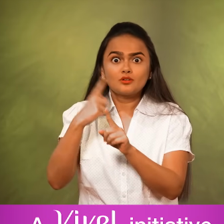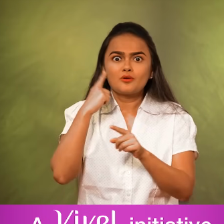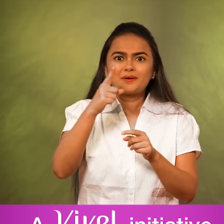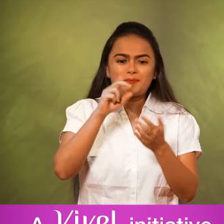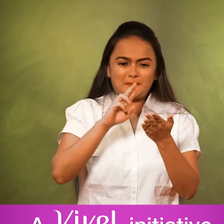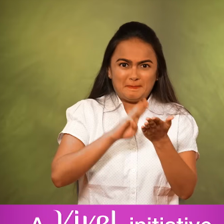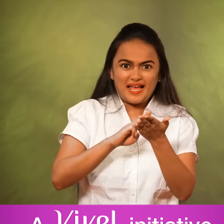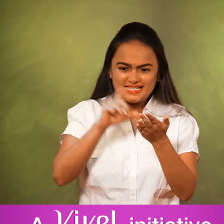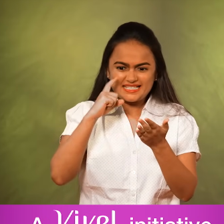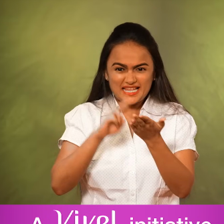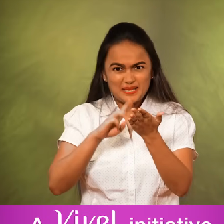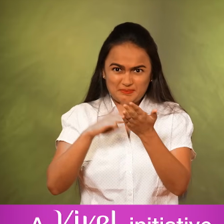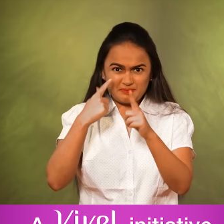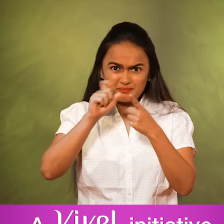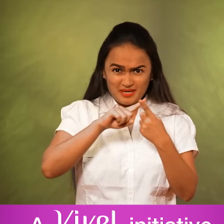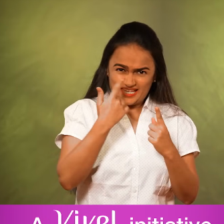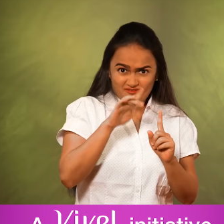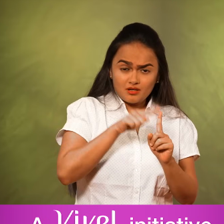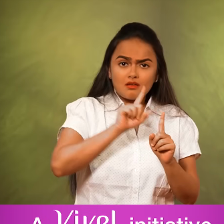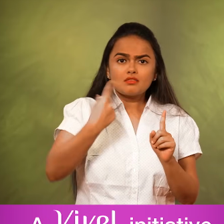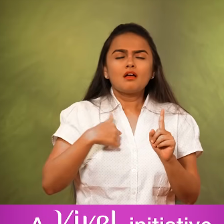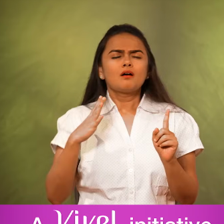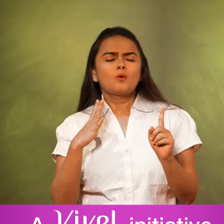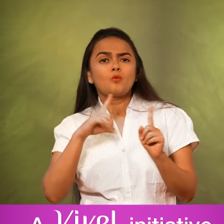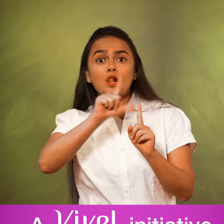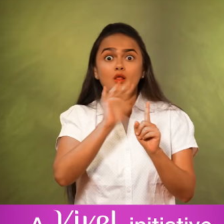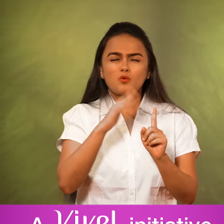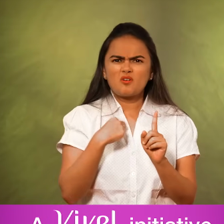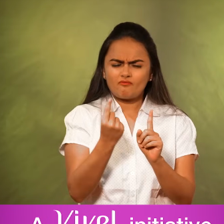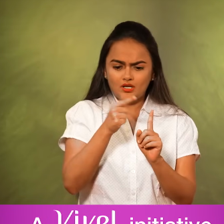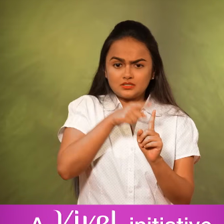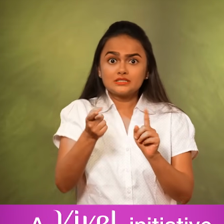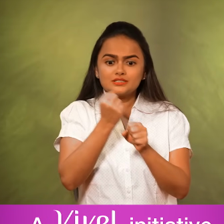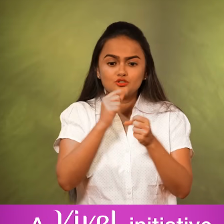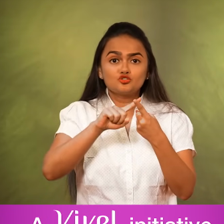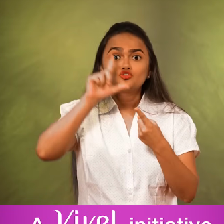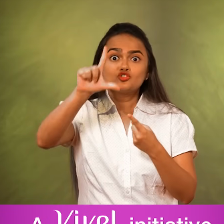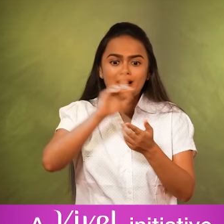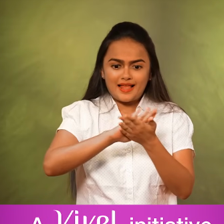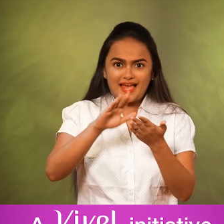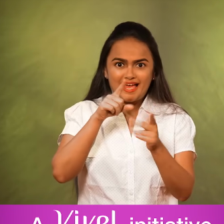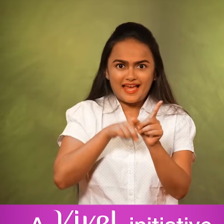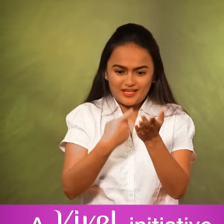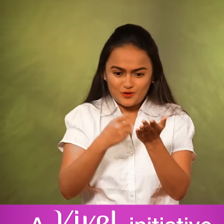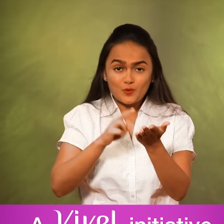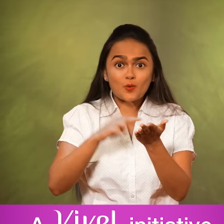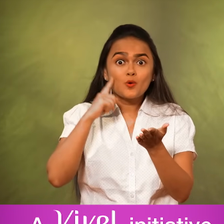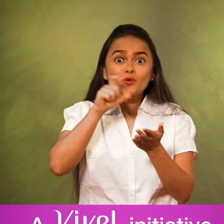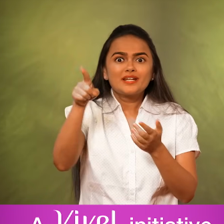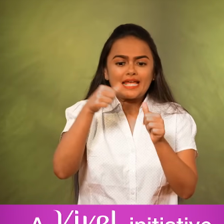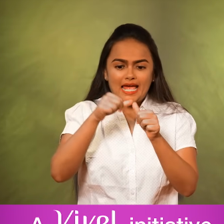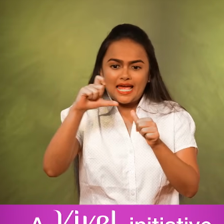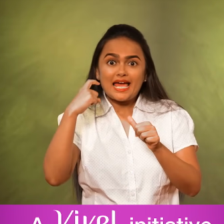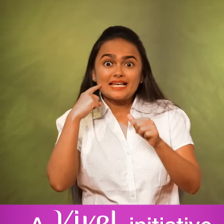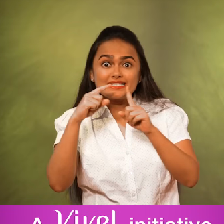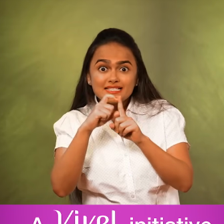मॉइस्चराइजर। नायासिनामाइड लगाने के बाद मैं ज्यादा वेट नहीं करती हूँ। व्हेन माय फेस इज अ लिटिल वेट, मैं जाती हूँ सीधा अपने जेल बेस्ड हाइलुरोनिक